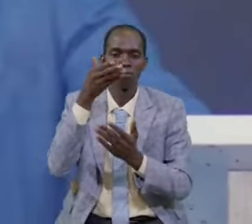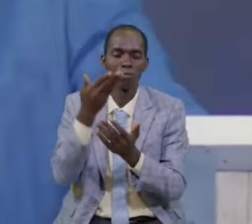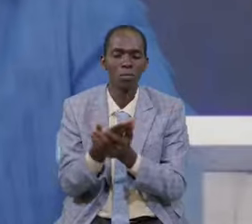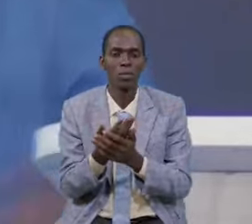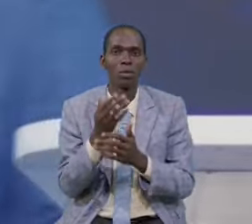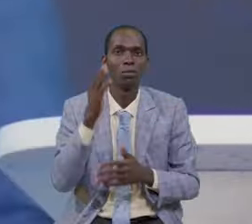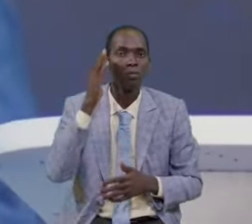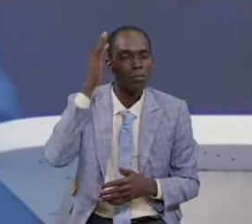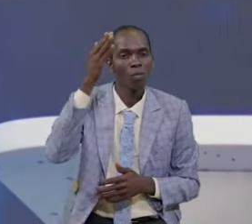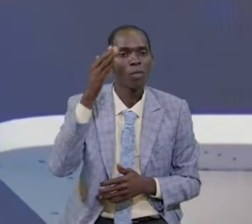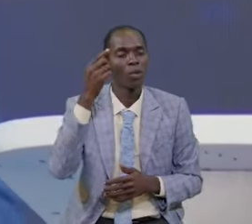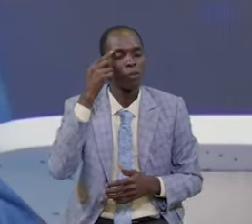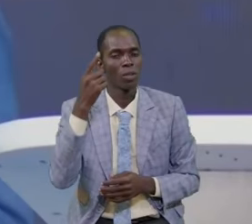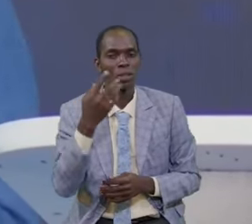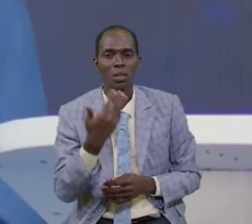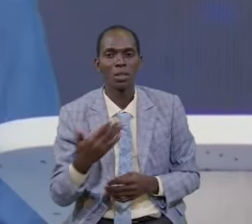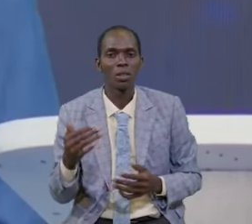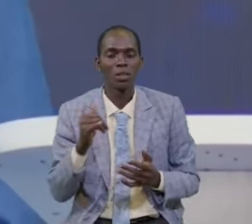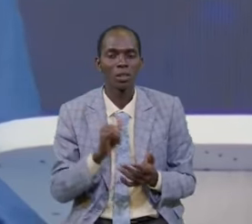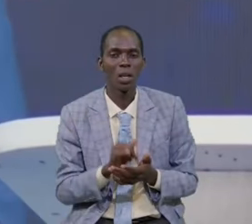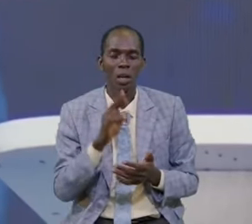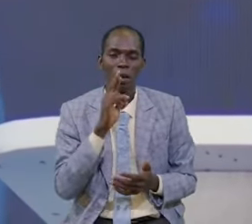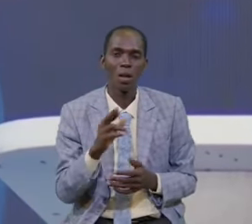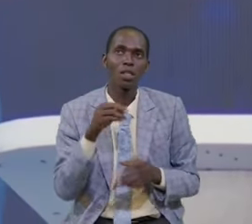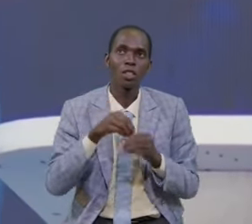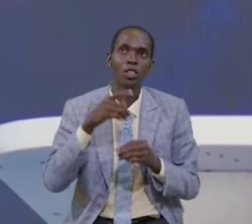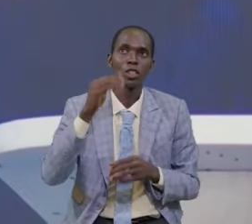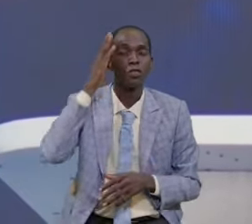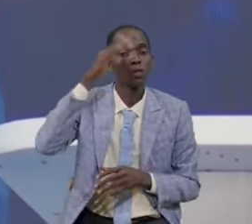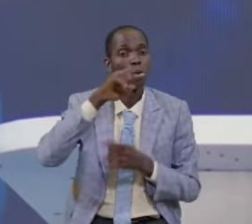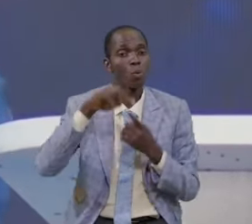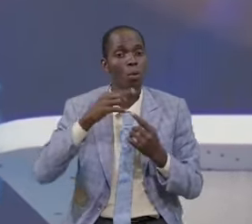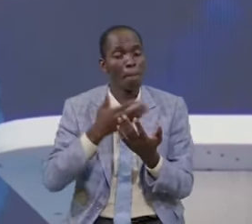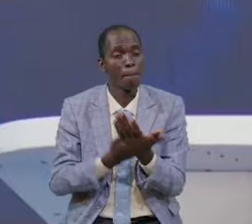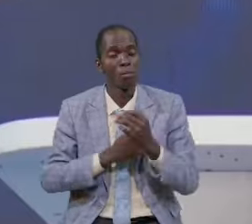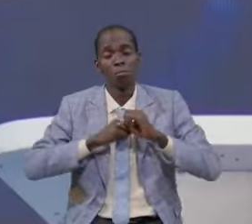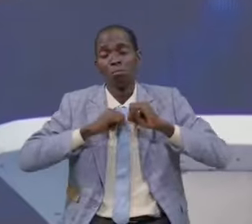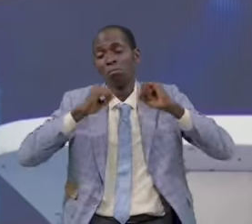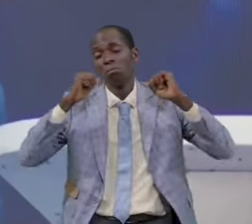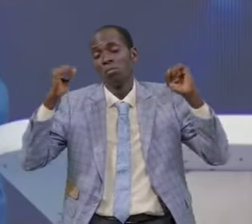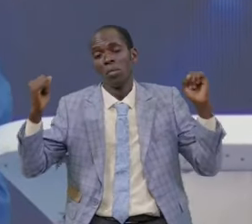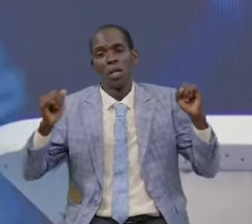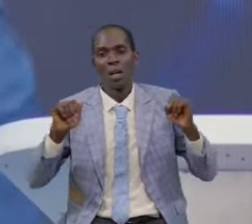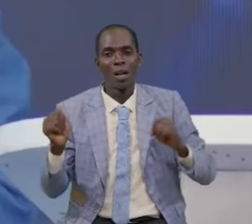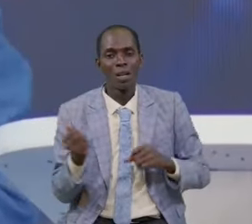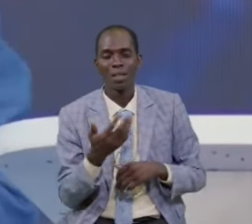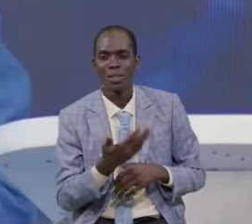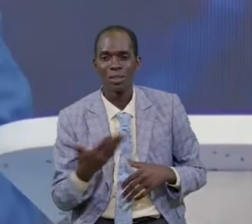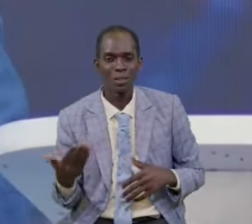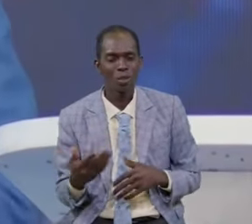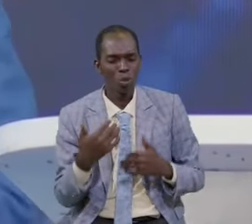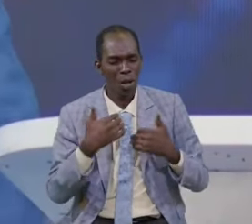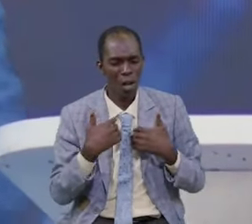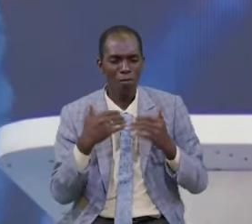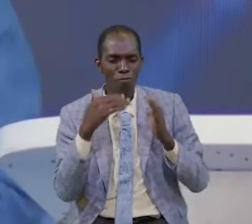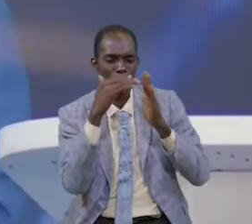en avant. Quand vous réveillez le matin, est-ce qu'il y a quelque chose devant toi? Les choses à faire. Je